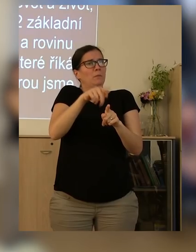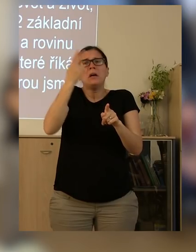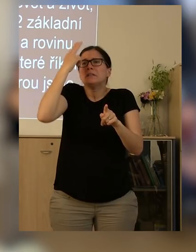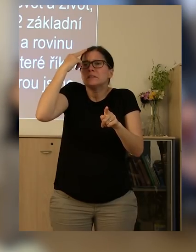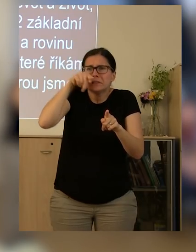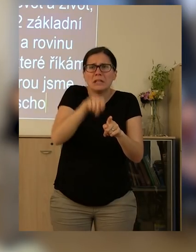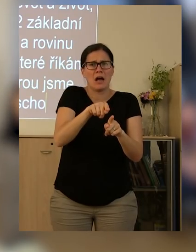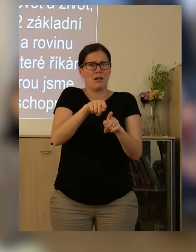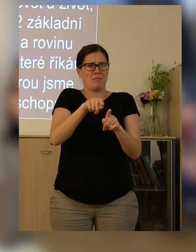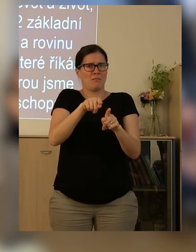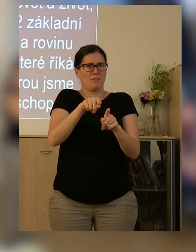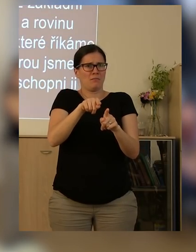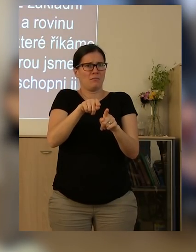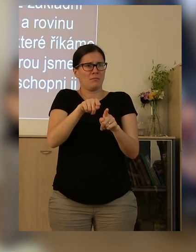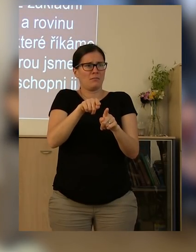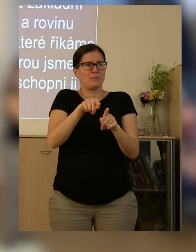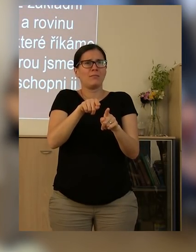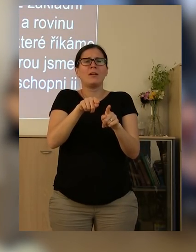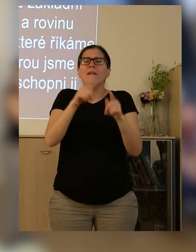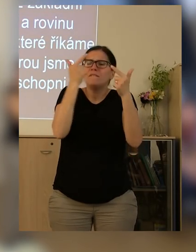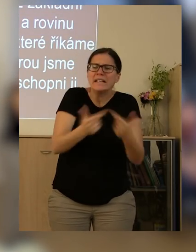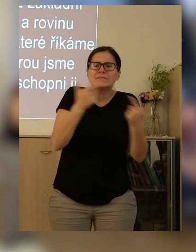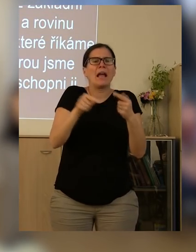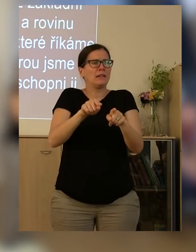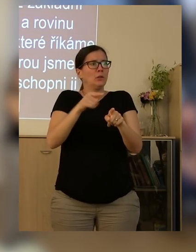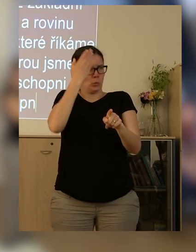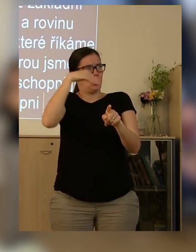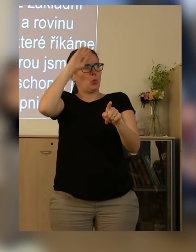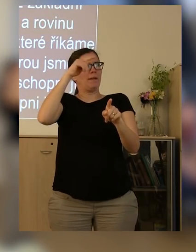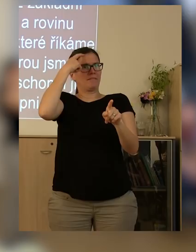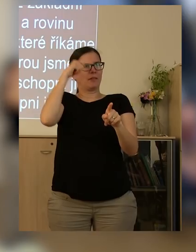jí pojmenovat, jsme schopni jí strukturovat.